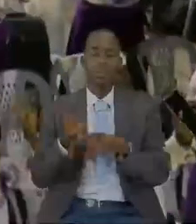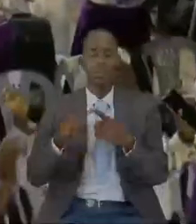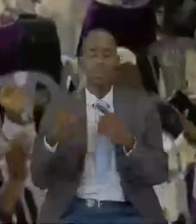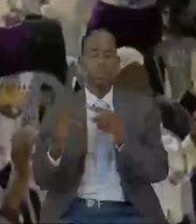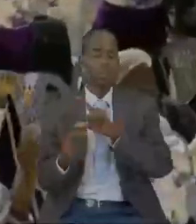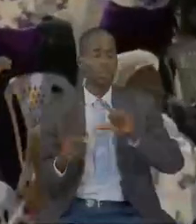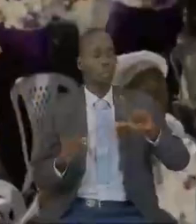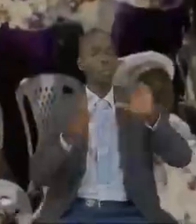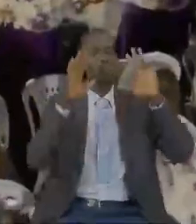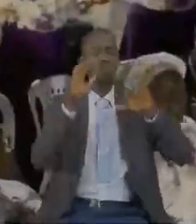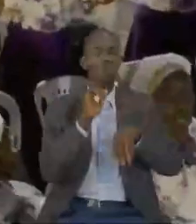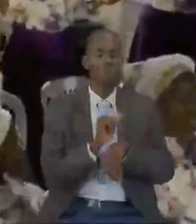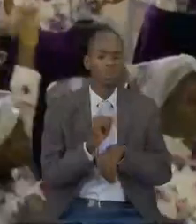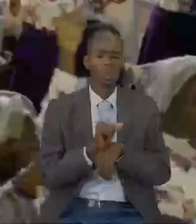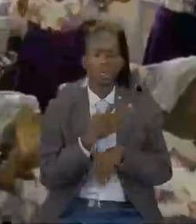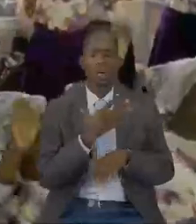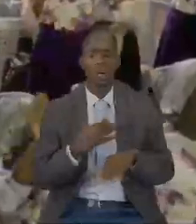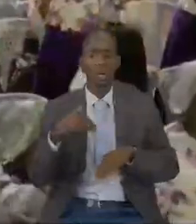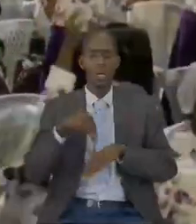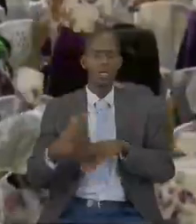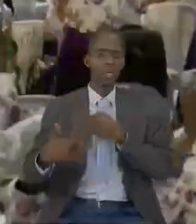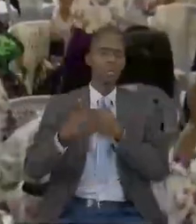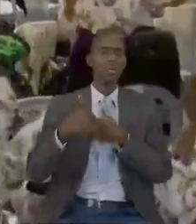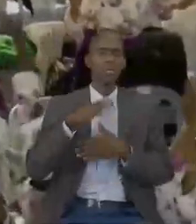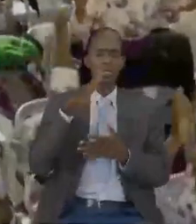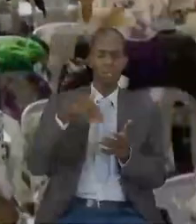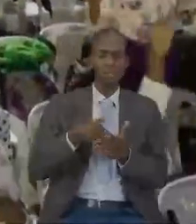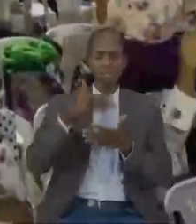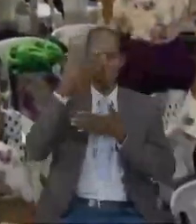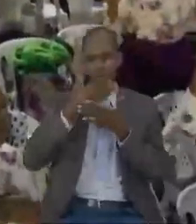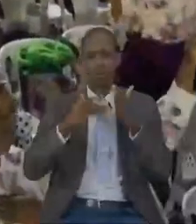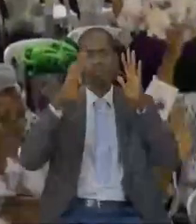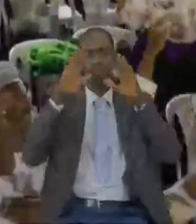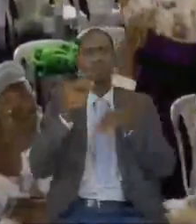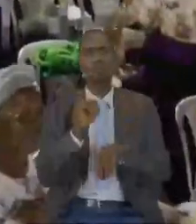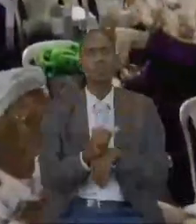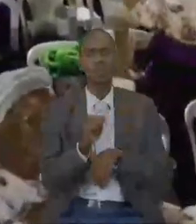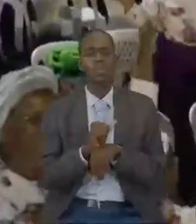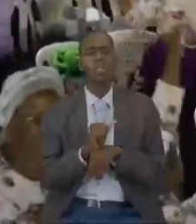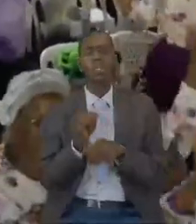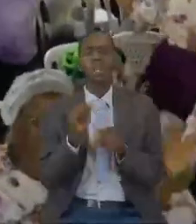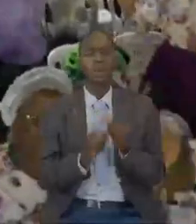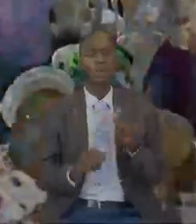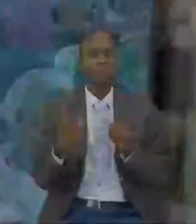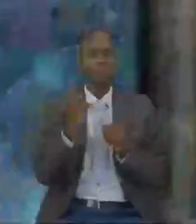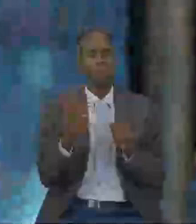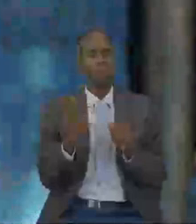Immédiatement, à gauche, miracle. À droite, miracle. Derrière, au sein, devant, miracle.